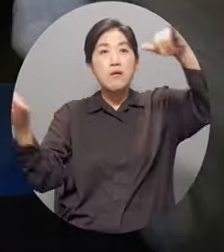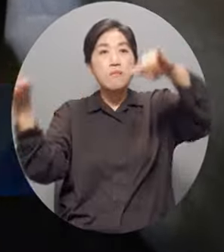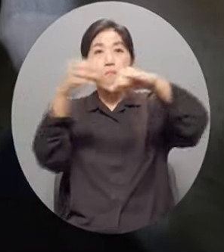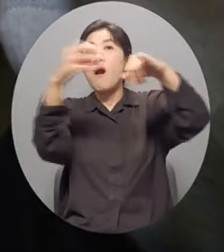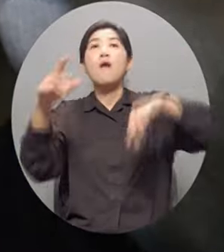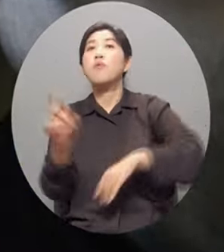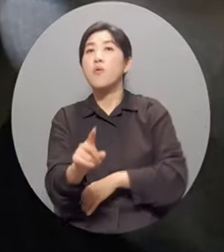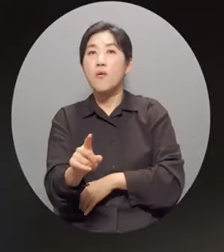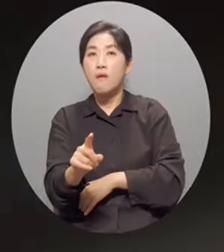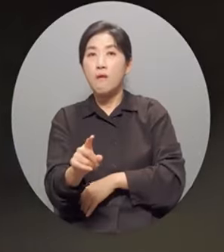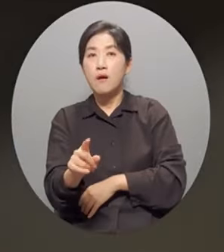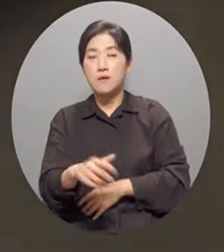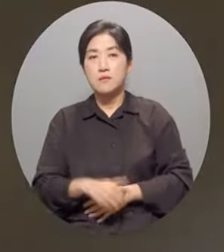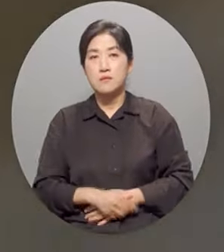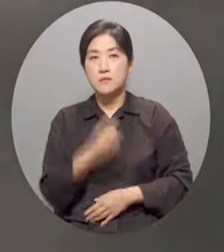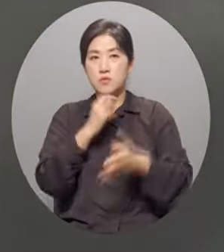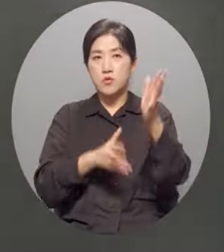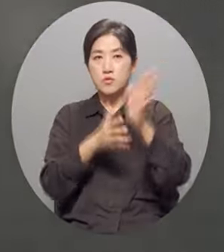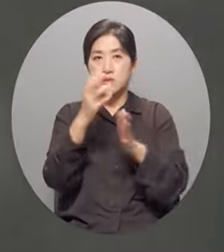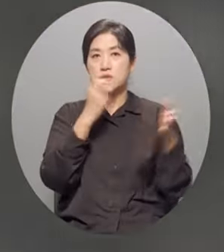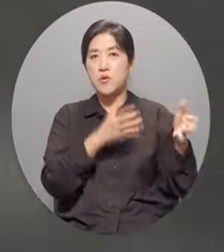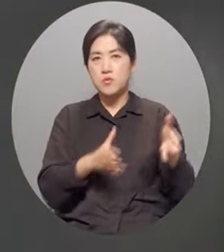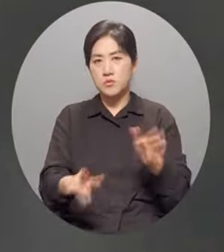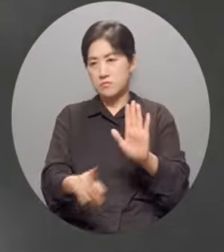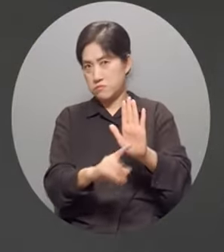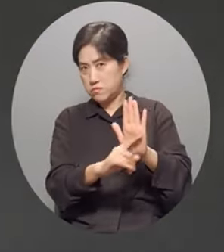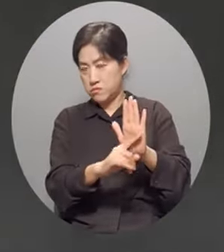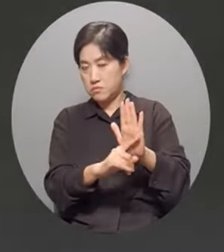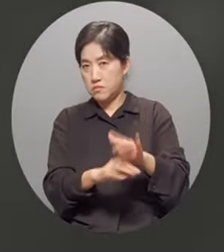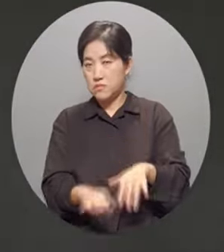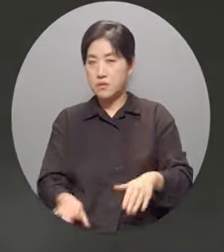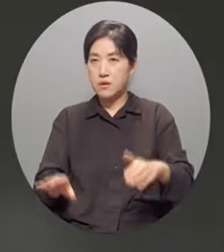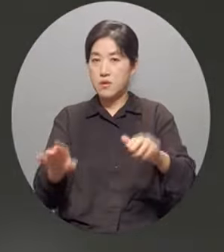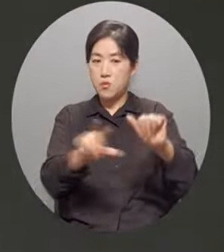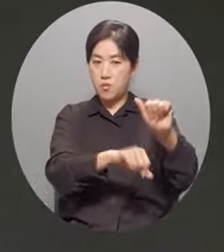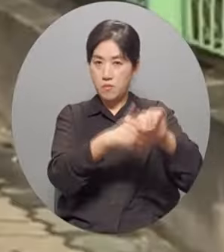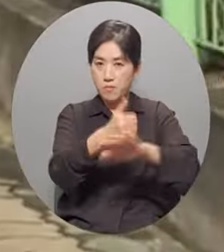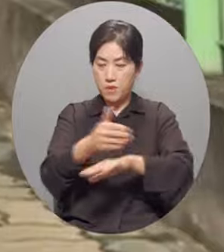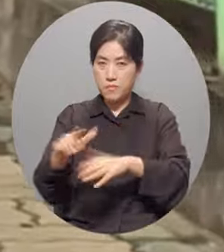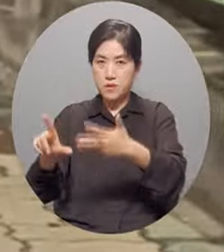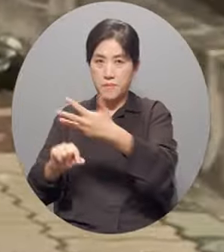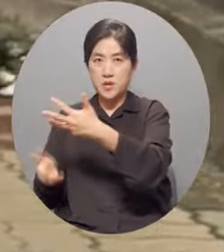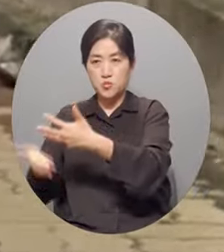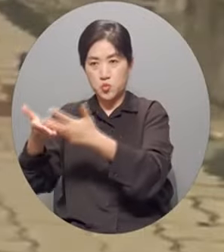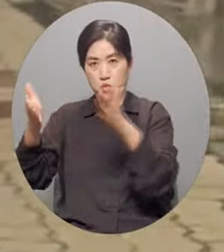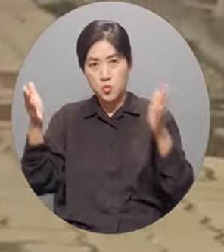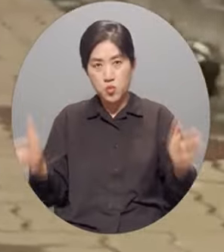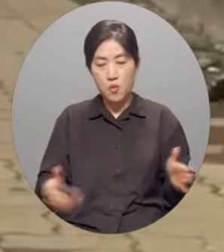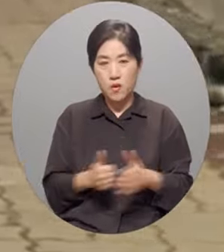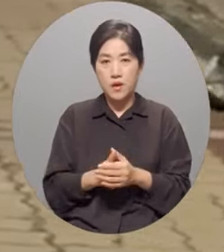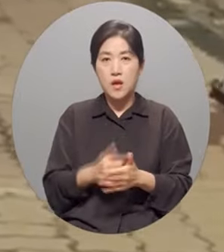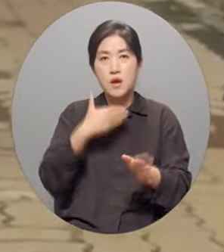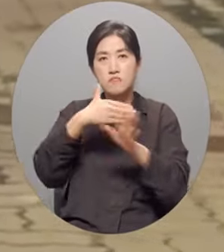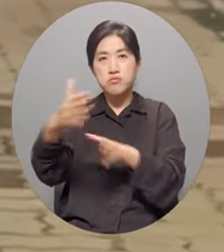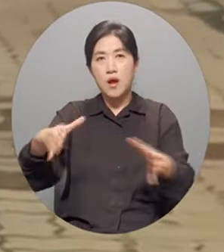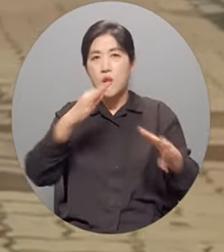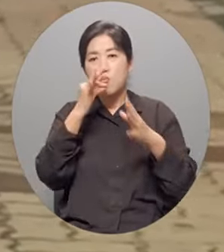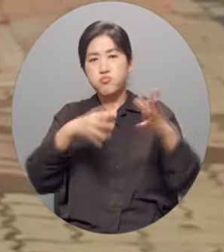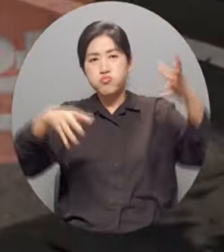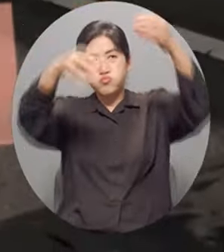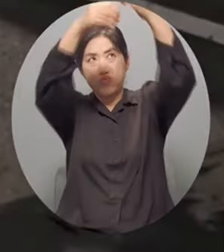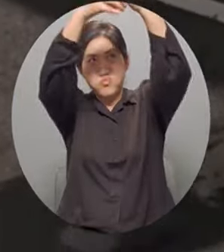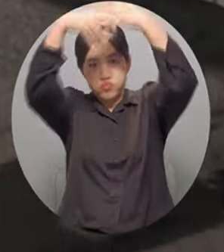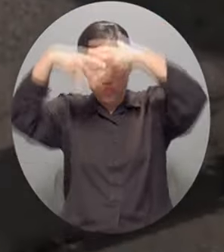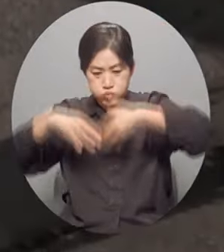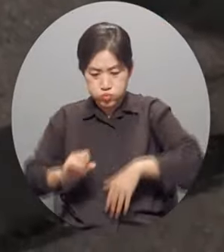됩니까? 서울시와 경기도에 따르면 지난 5월 말부터 8월 초까지 오물풍선으로 인한 재산 피해